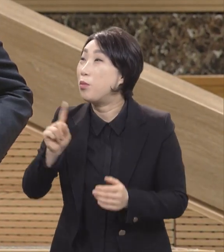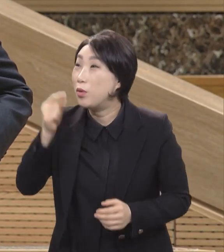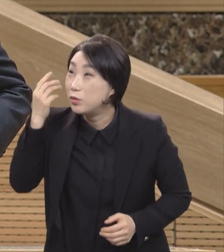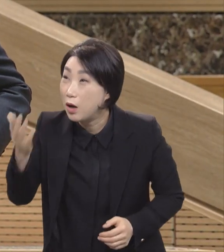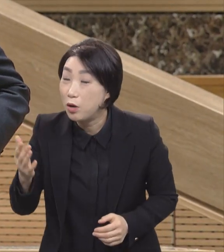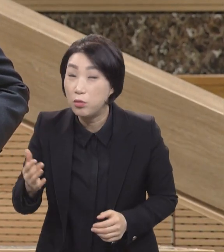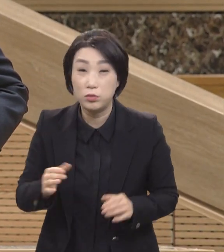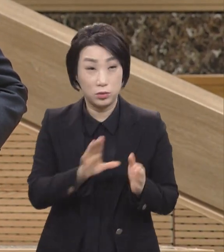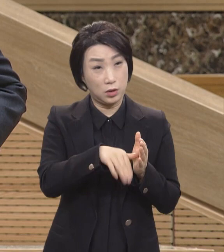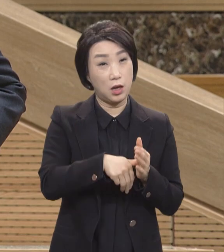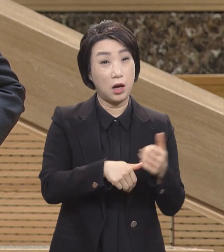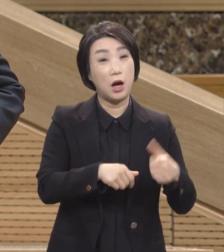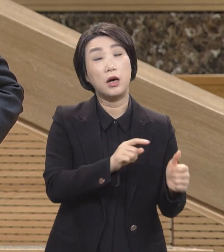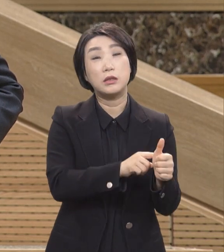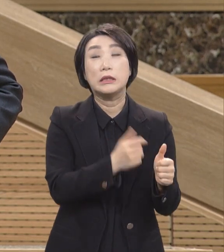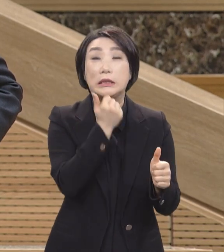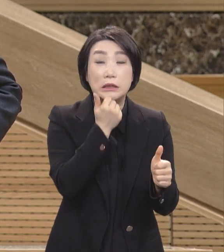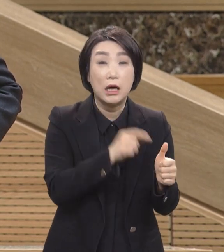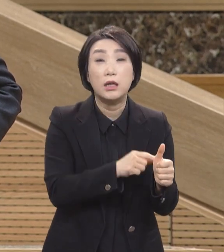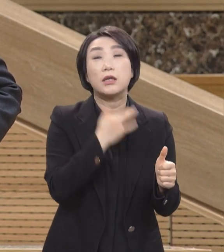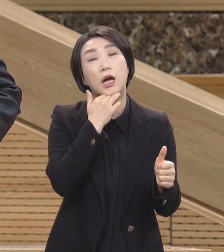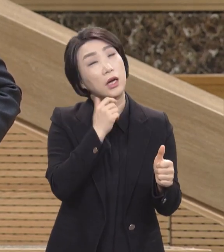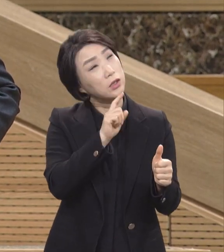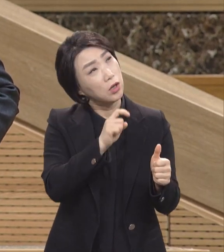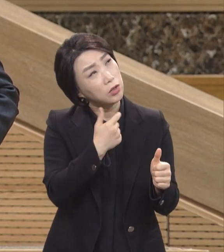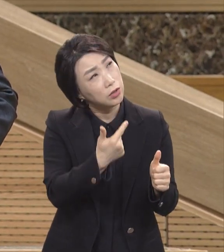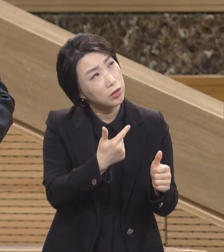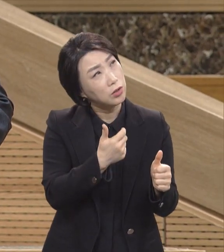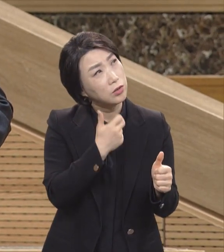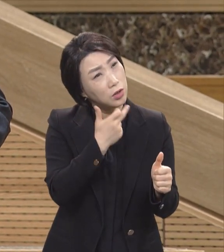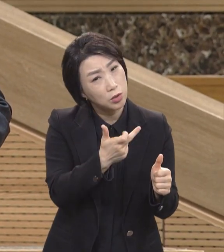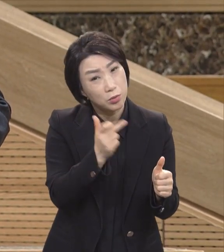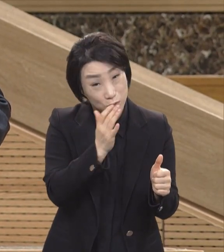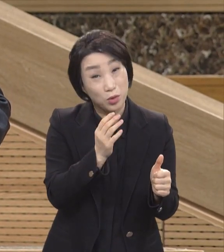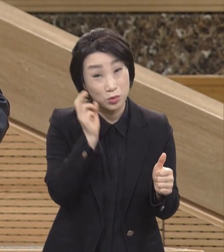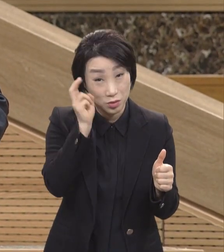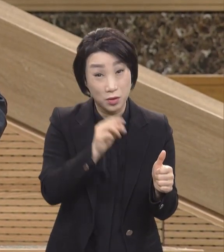이삭이 나이 그때 16, 17살 정도 됐을 테니까